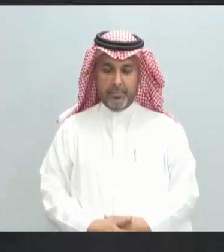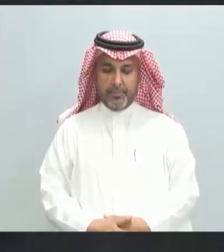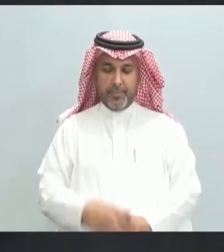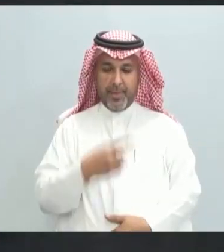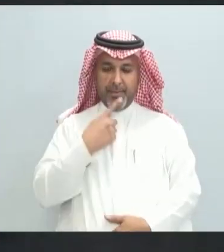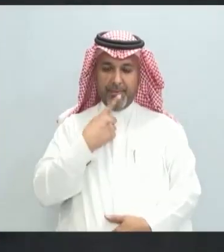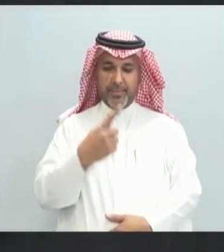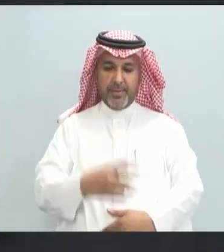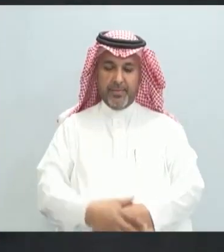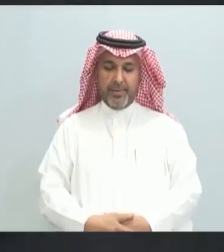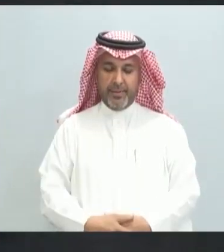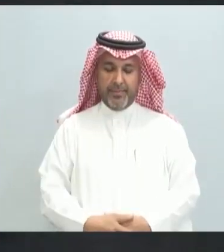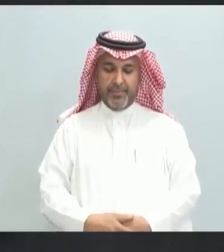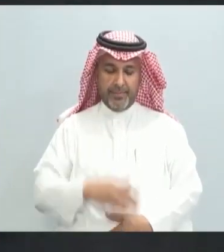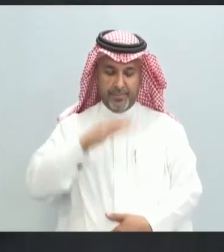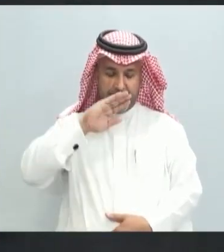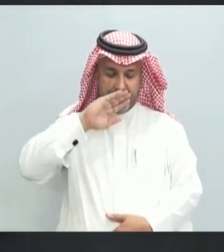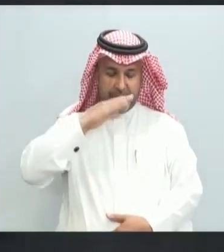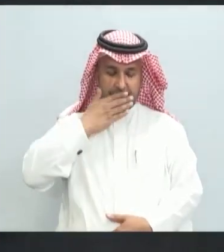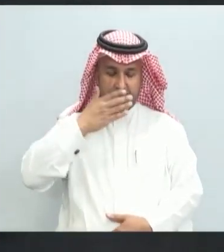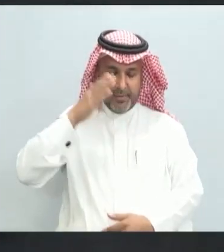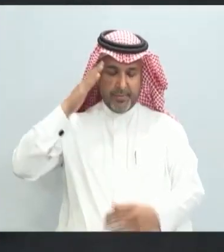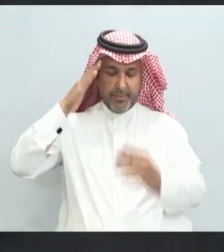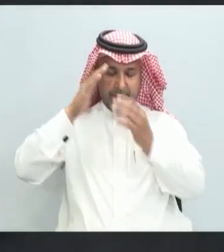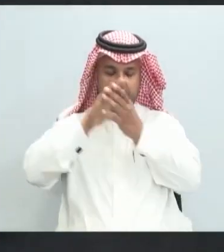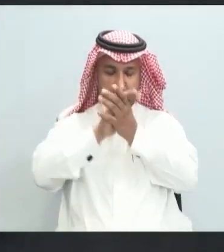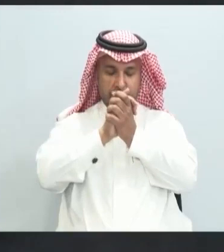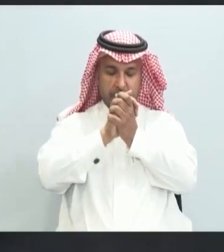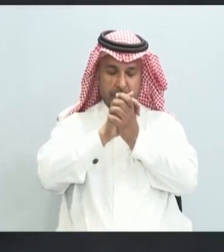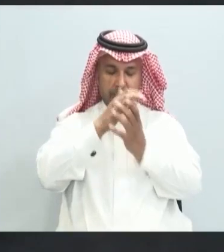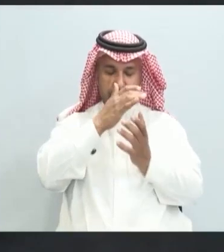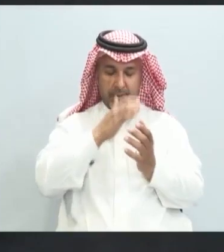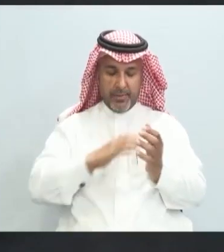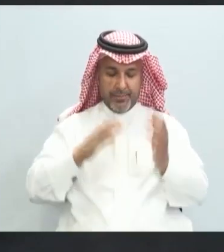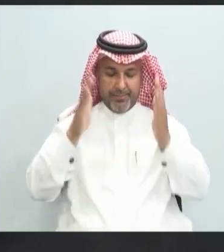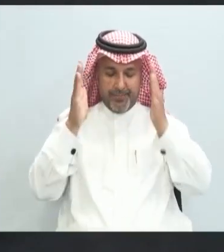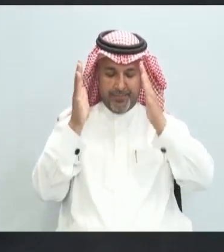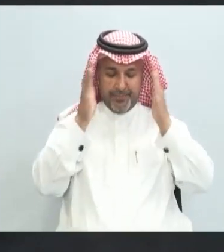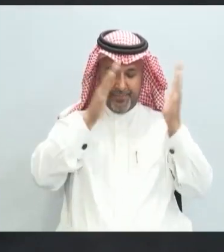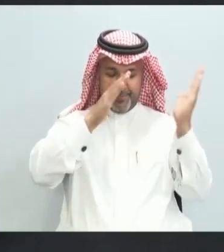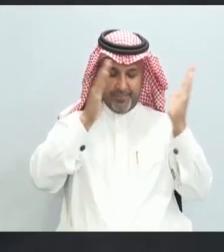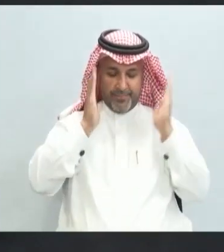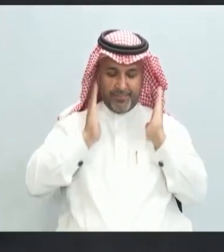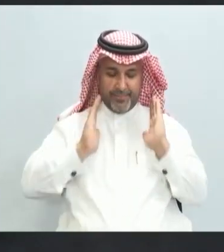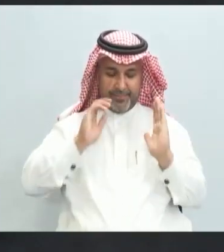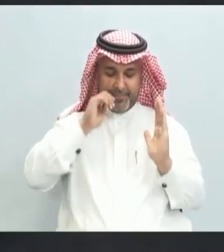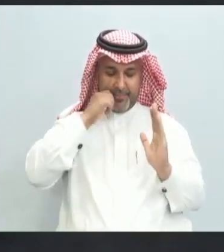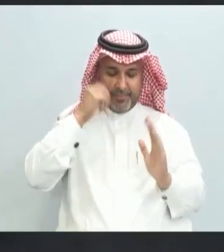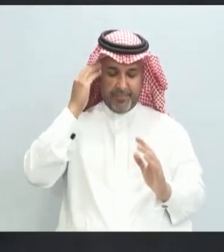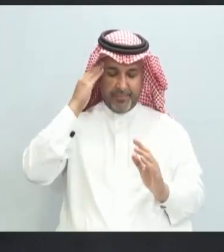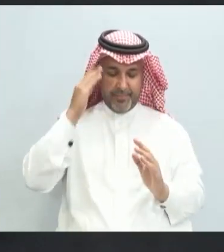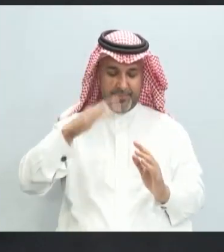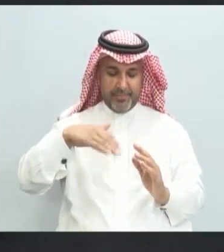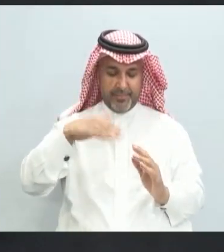بسم الله الرحمن الرحيم الحمد لله والصلاه والسلام على رسول الله وحياكم الله اخواني الكرام واخواتي في اكمال لدرس